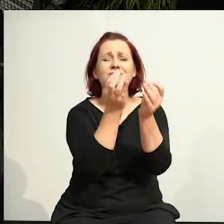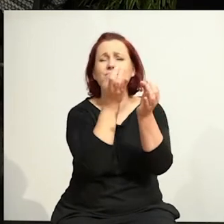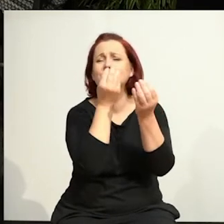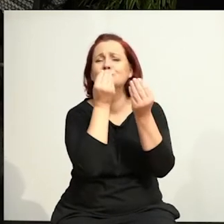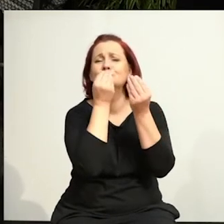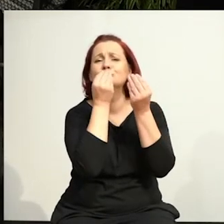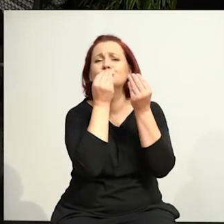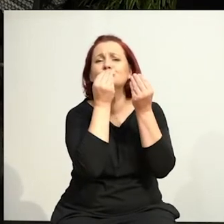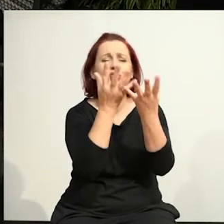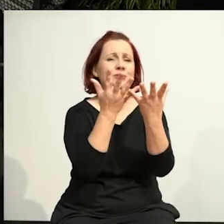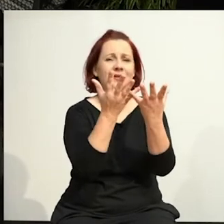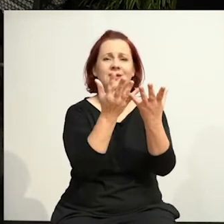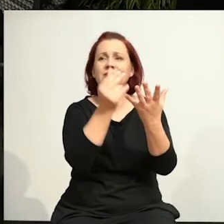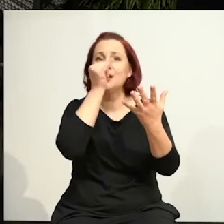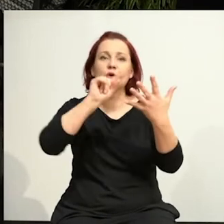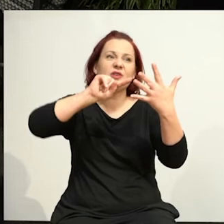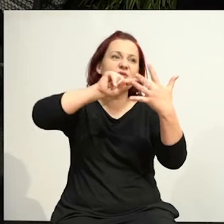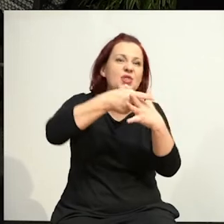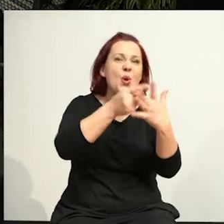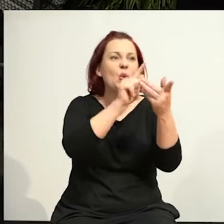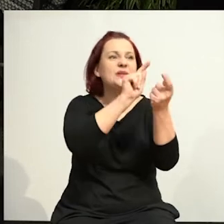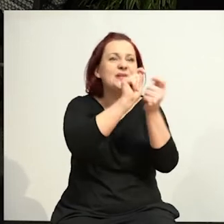konstrukcją, perfekcyjną,